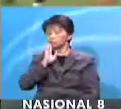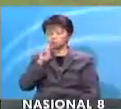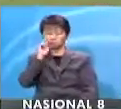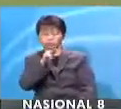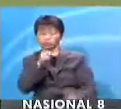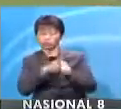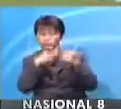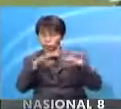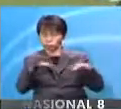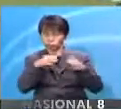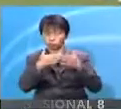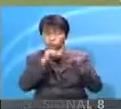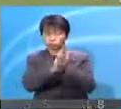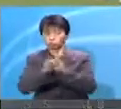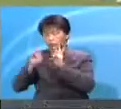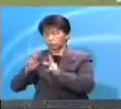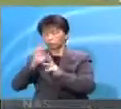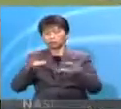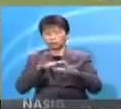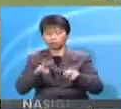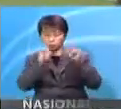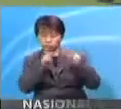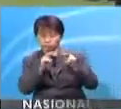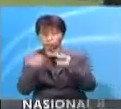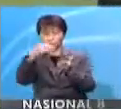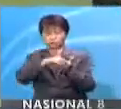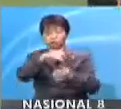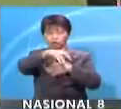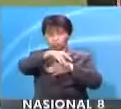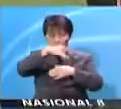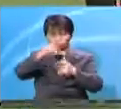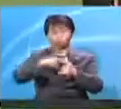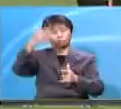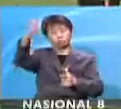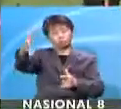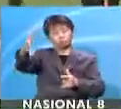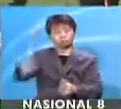tinjauan pertama telah dilakukan sebelum ini dan pihaknya akan melakukan tinjauan sekali lagi awal bulan depan